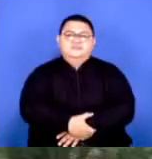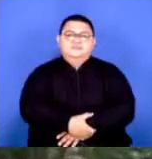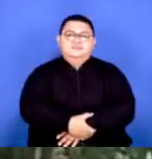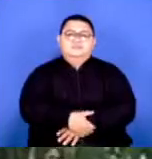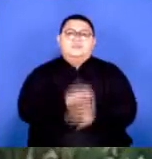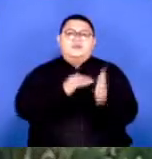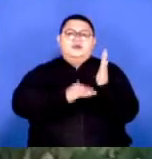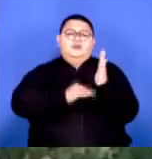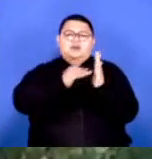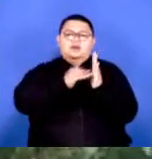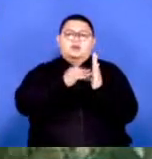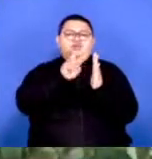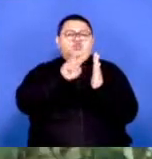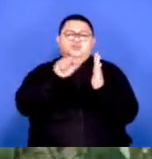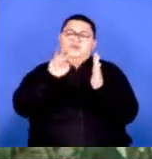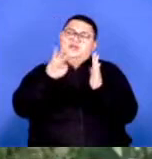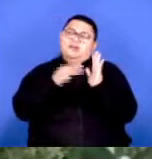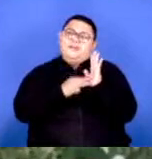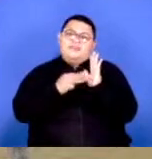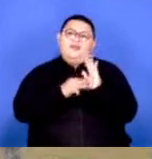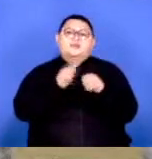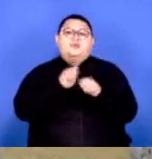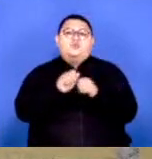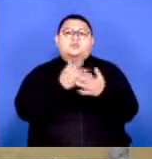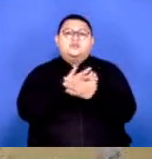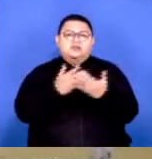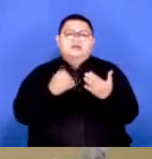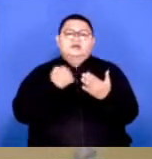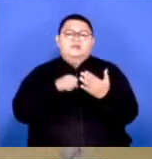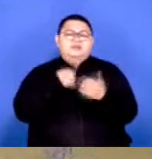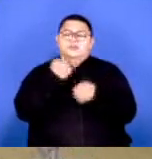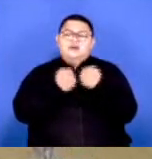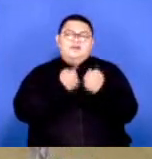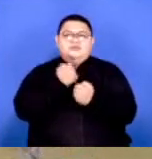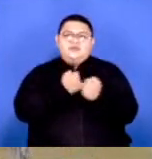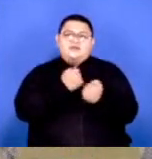Ketinggian air yang mencapai 2 hingga 3 meter membuat warga tidak bisa beraktivitas.